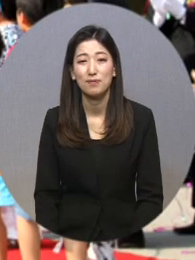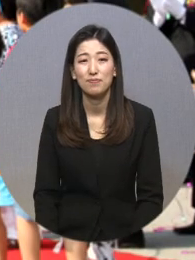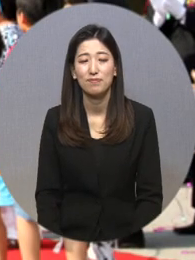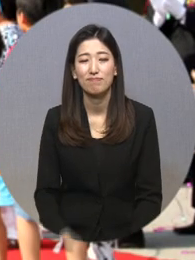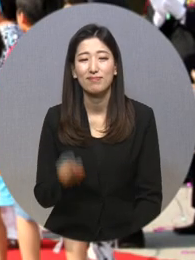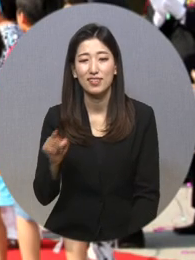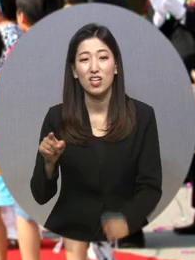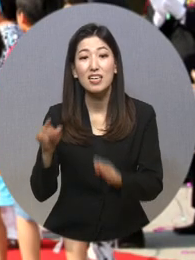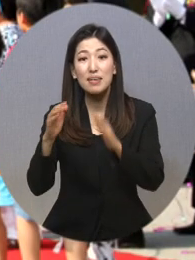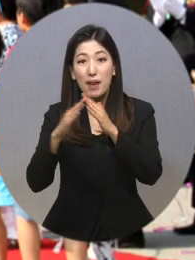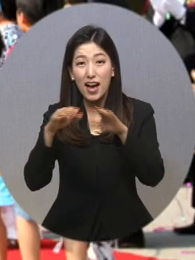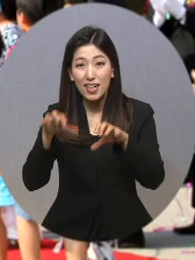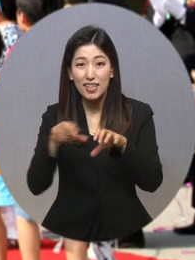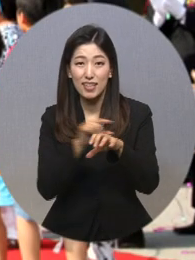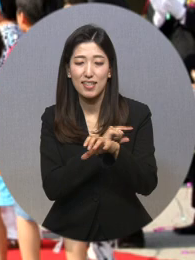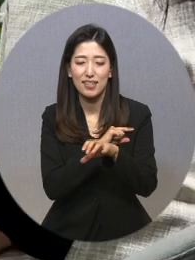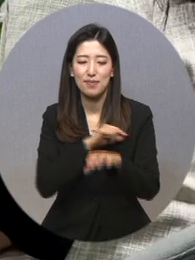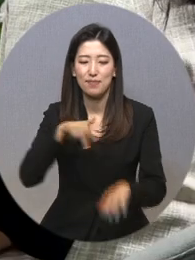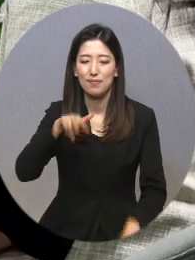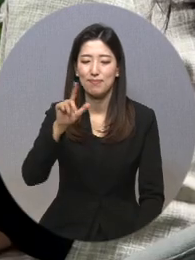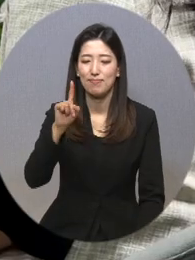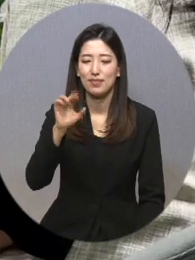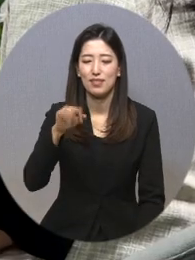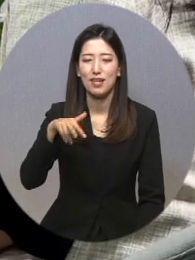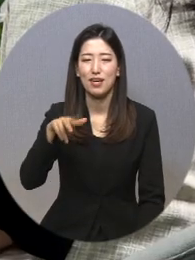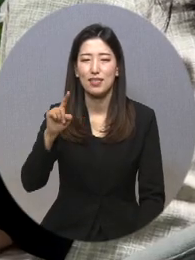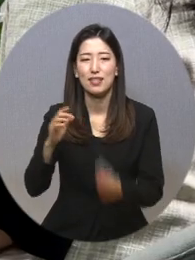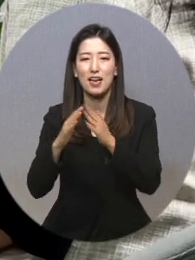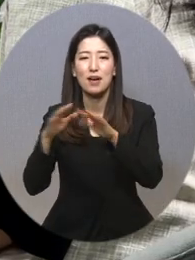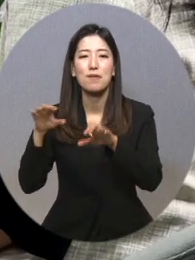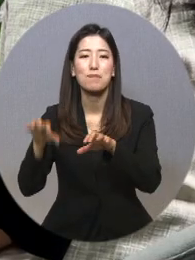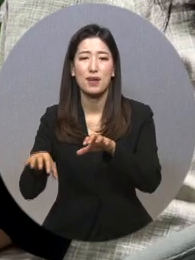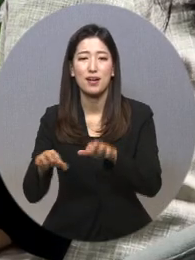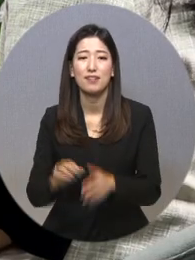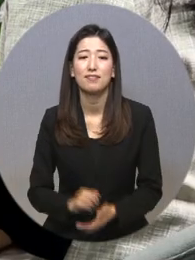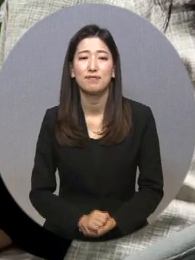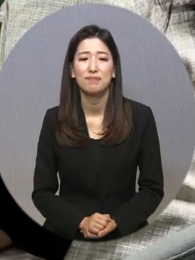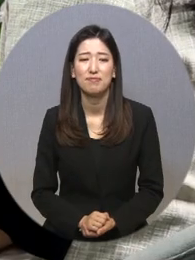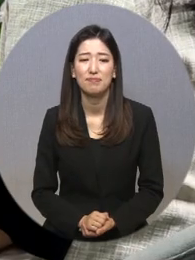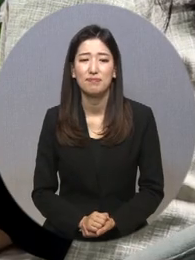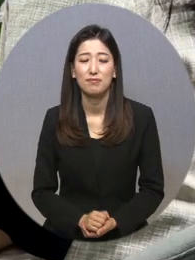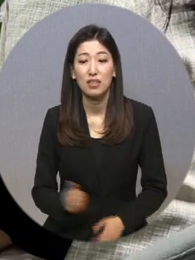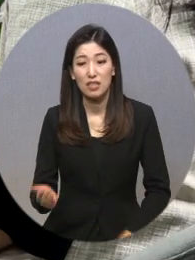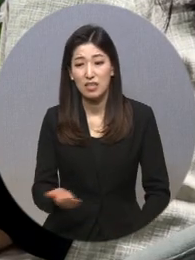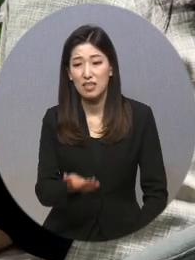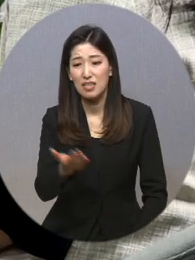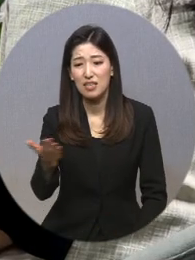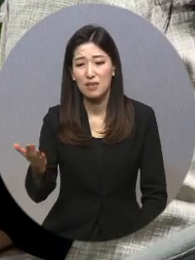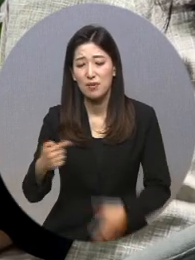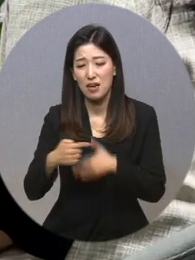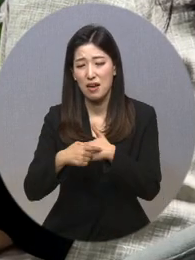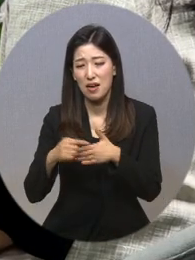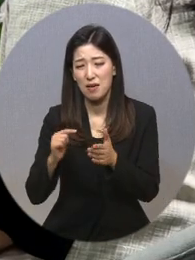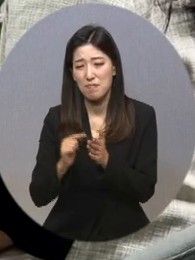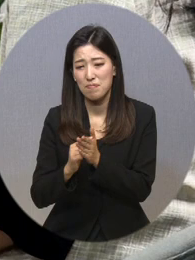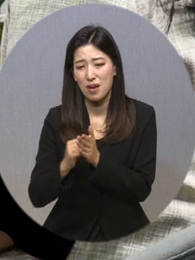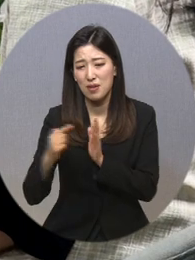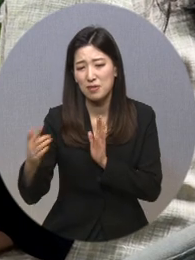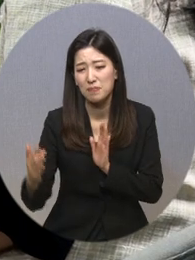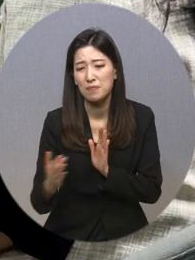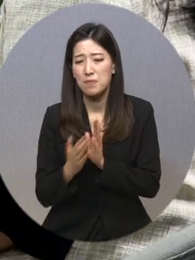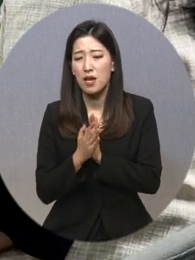굳이 든 이유는 그분들이 저에게 주는 그 울림을 저는 결코 잊을 수 없었기